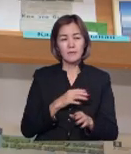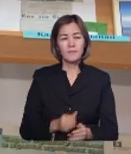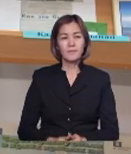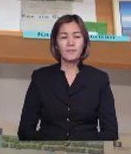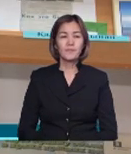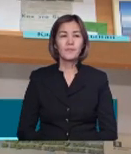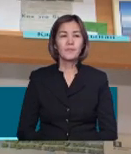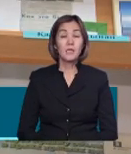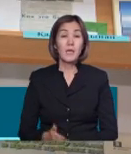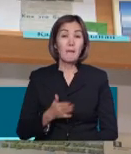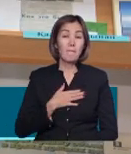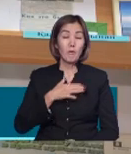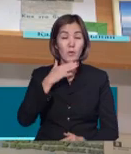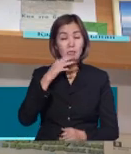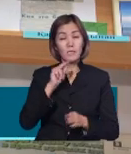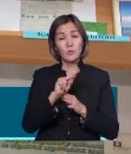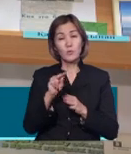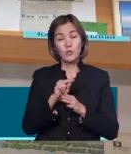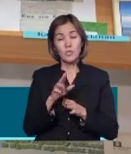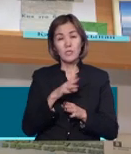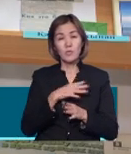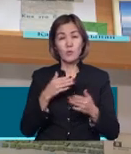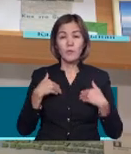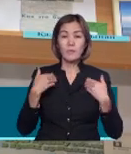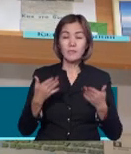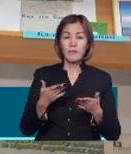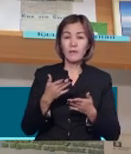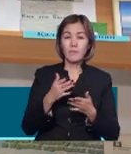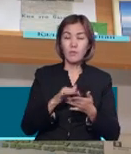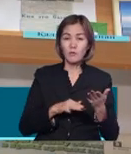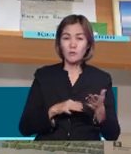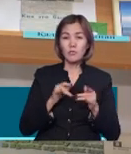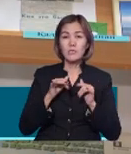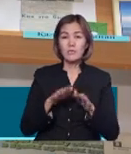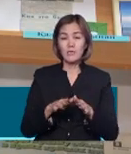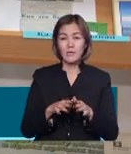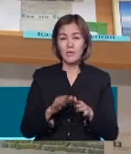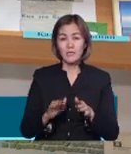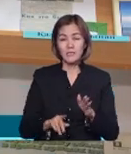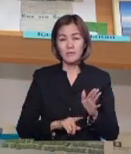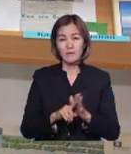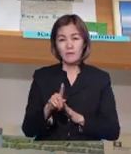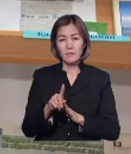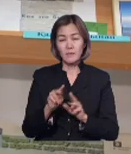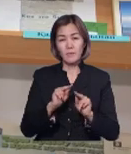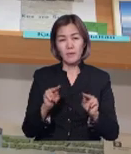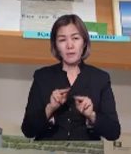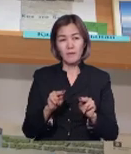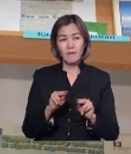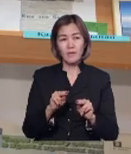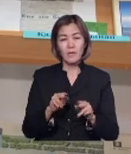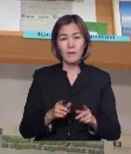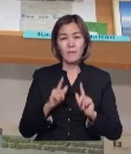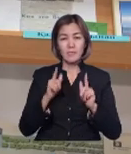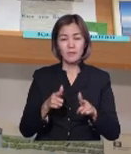профессии Мой отец учитель он мне и посоветовал продолжить его дело с детства Я уже знала что буду преподавать Как пришло время